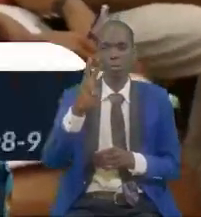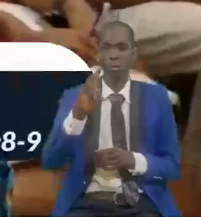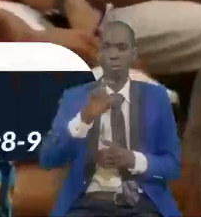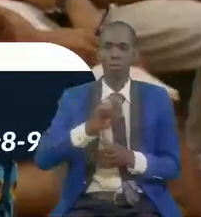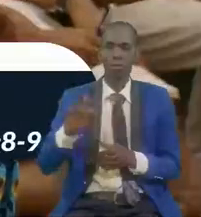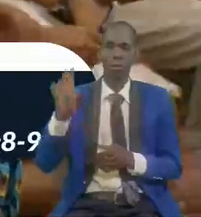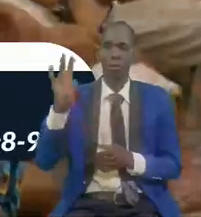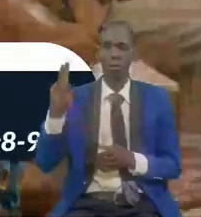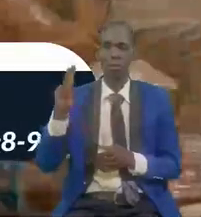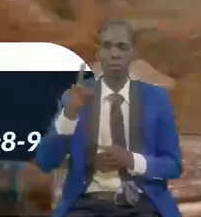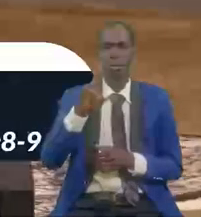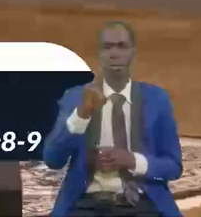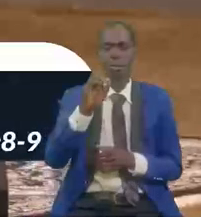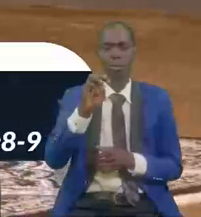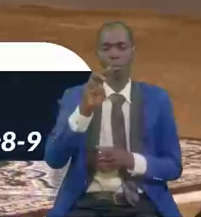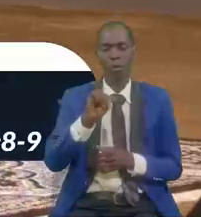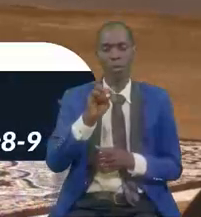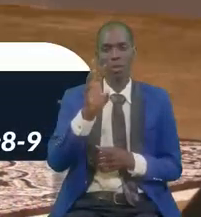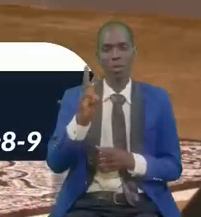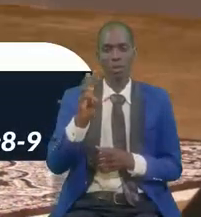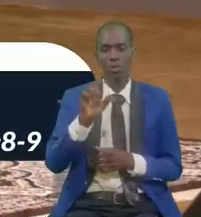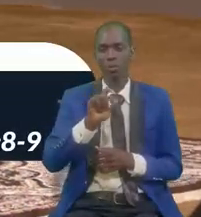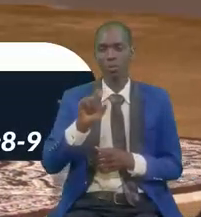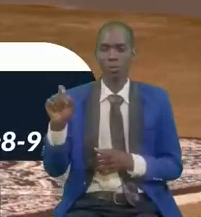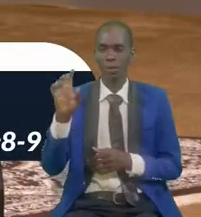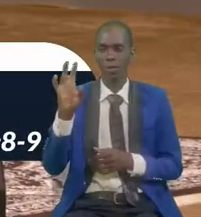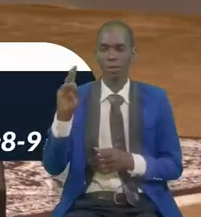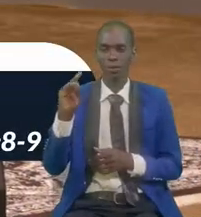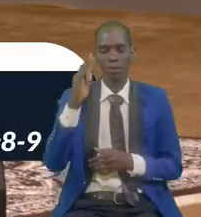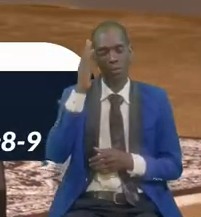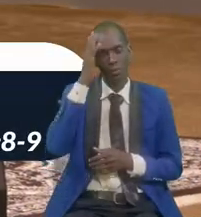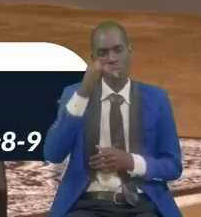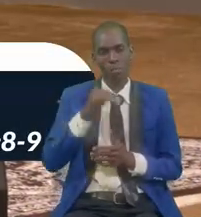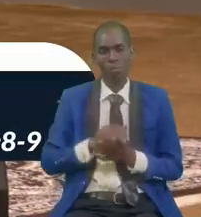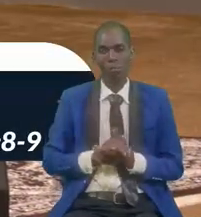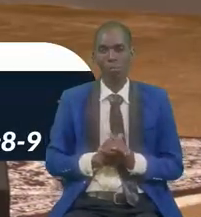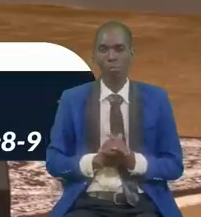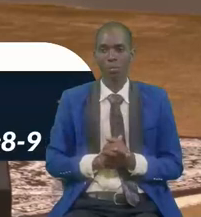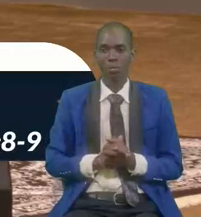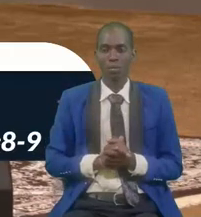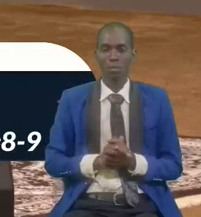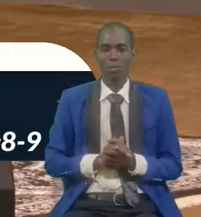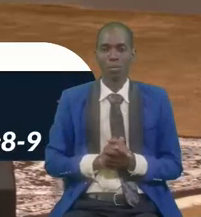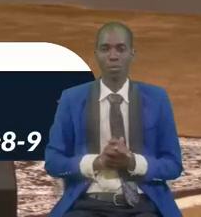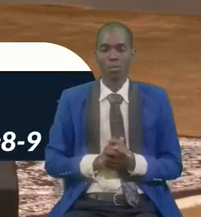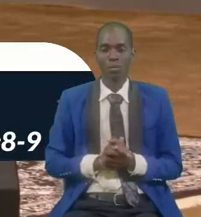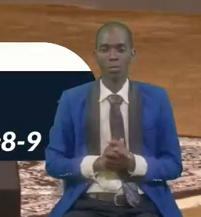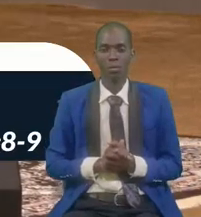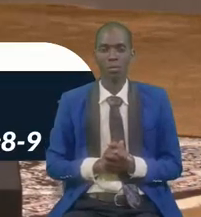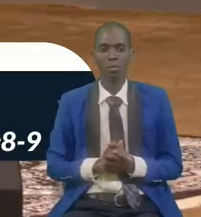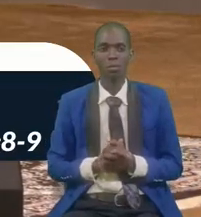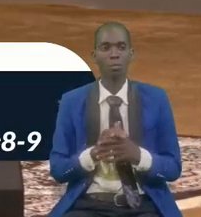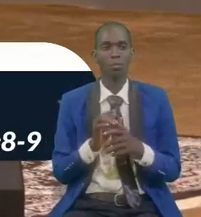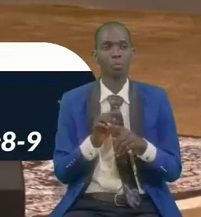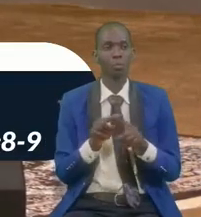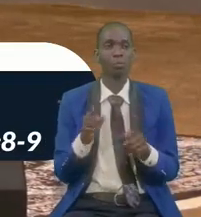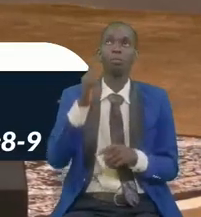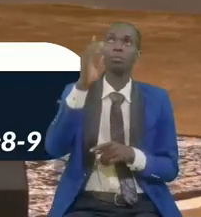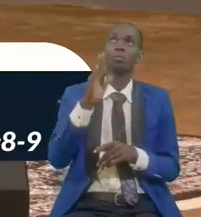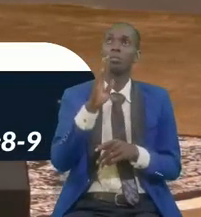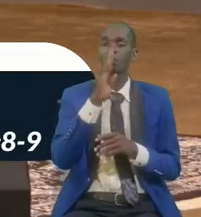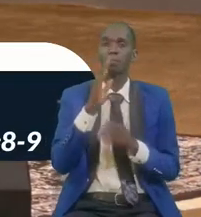verset 17, Romains, chapitre 6, verset 17 dit, mais grâce